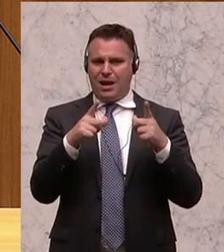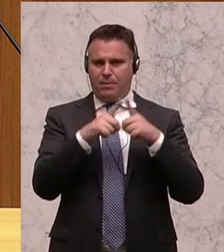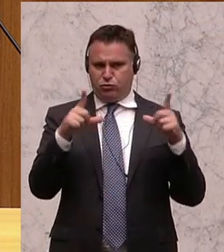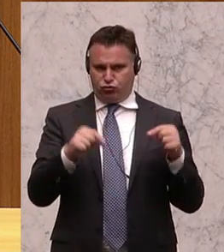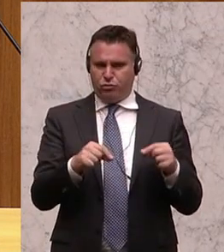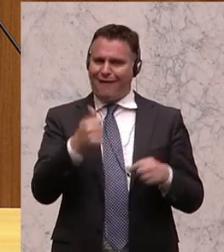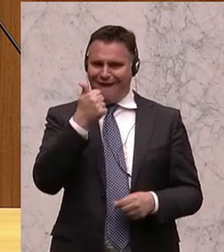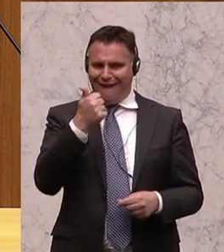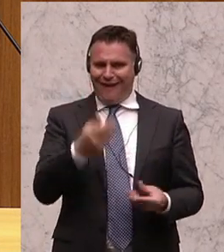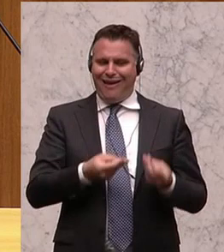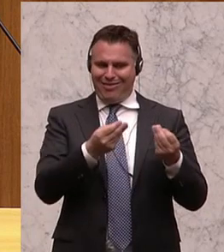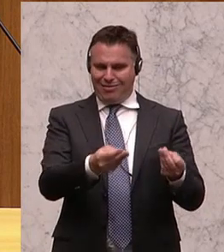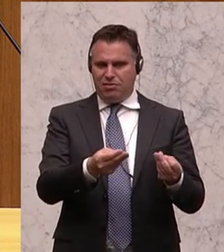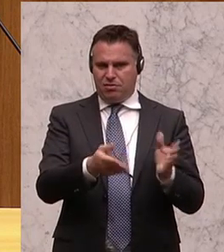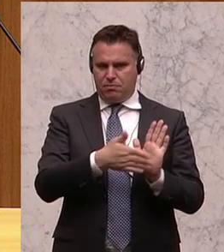Single License.